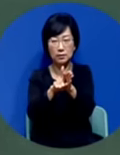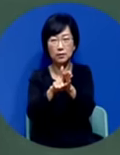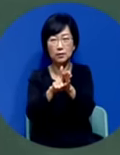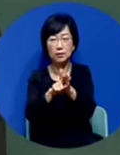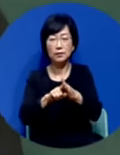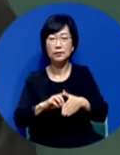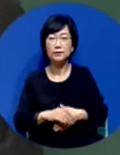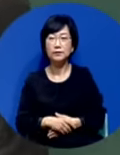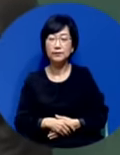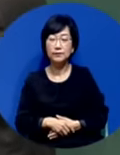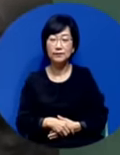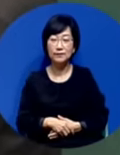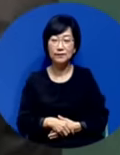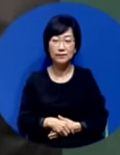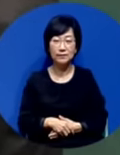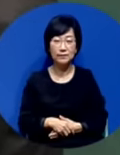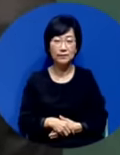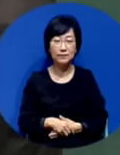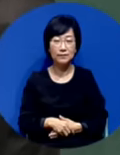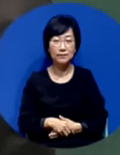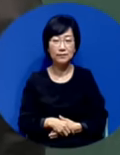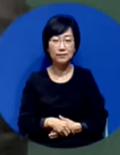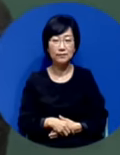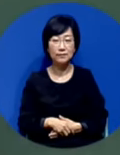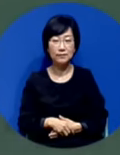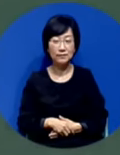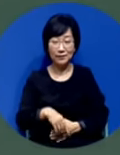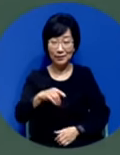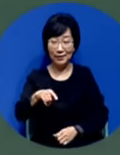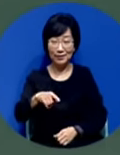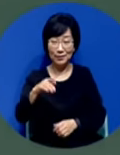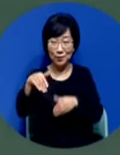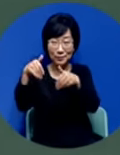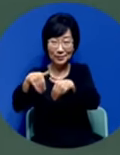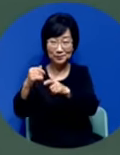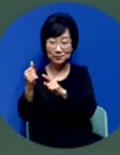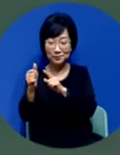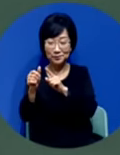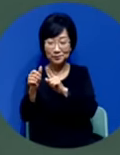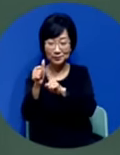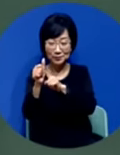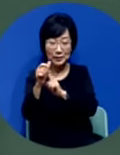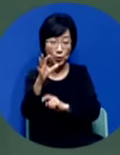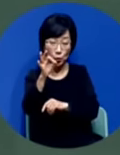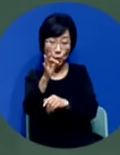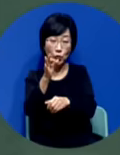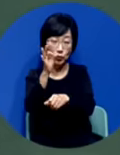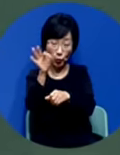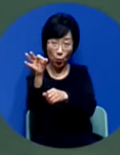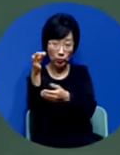자, 그런데 이 사람이 돈을 주고 두루마리 성경을 하나 샀어요.